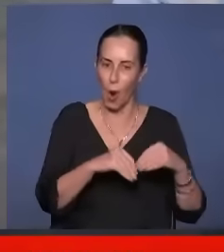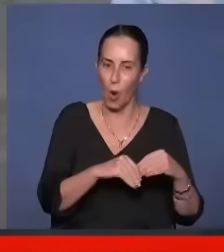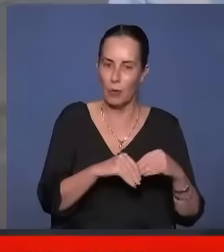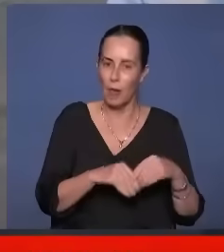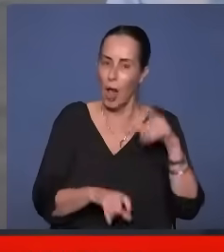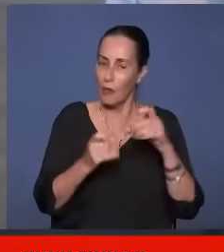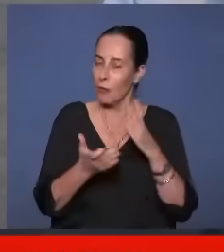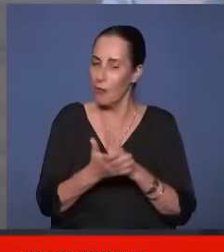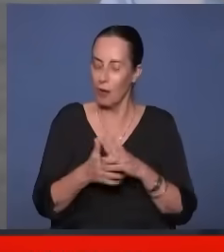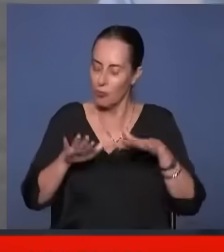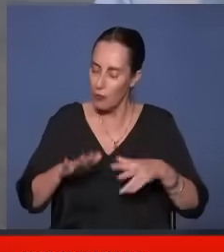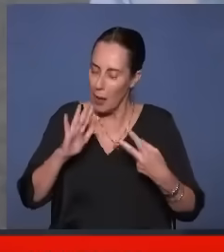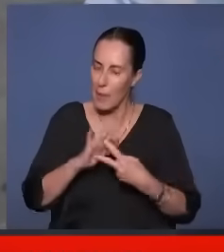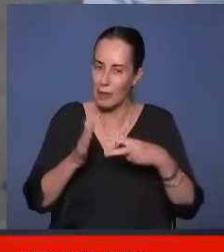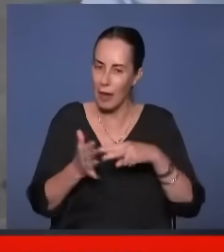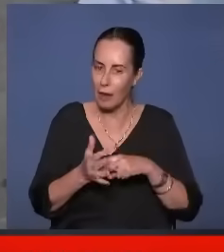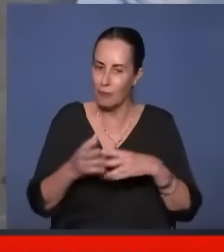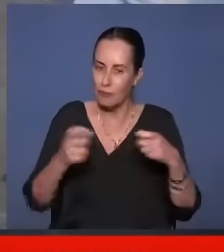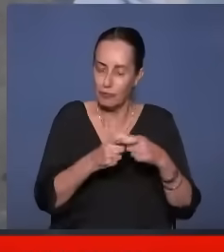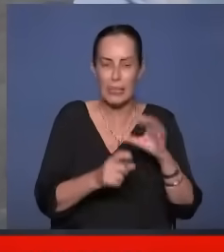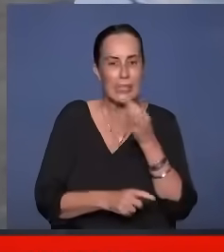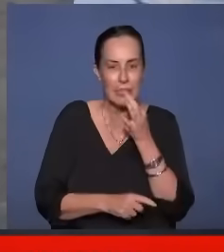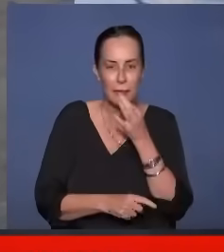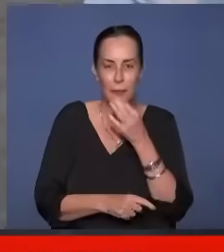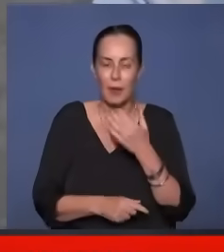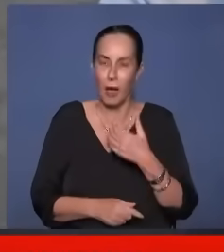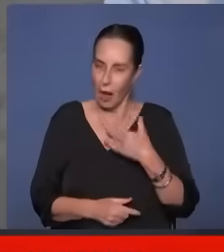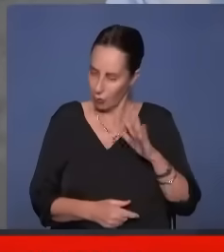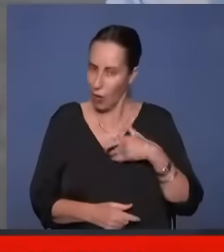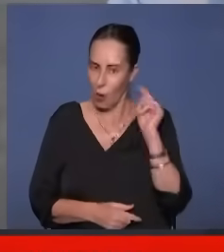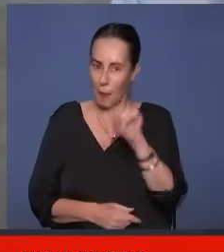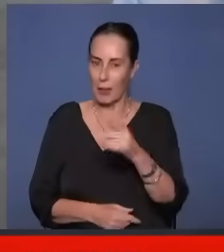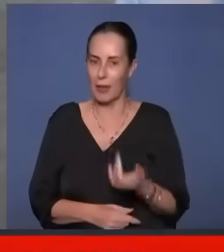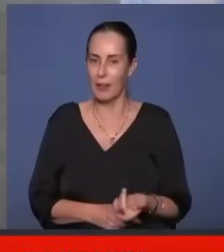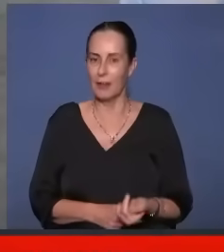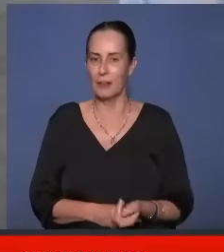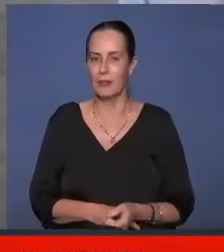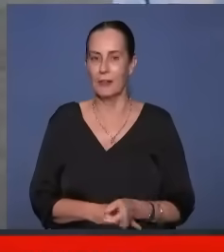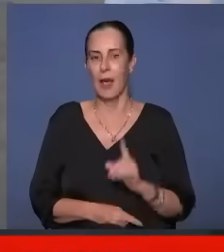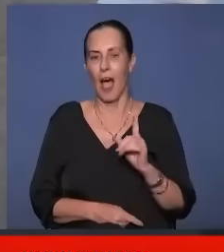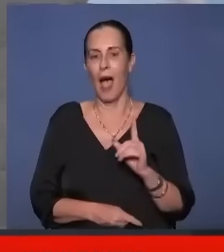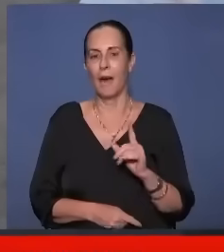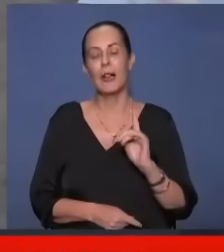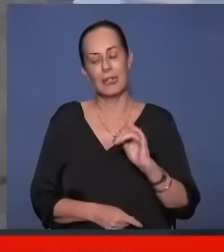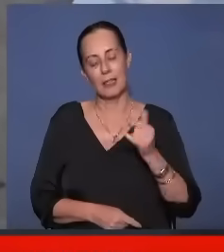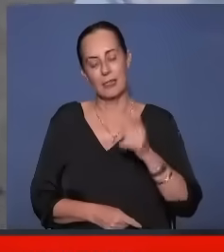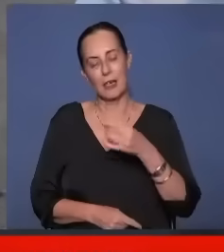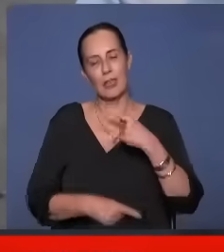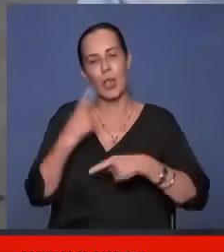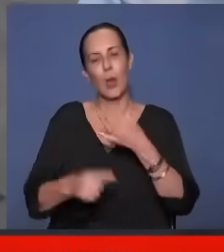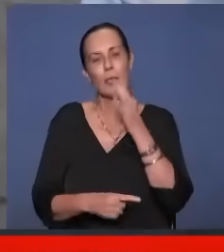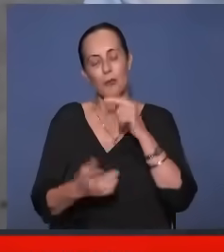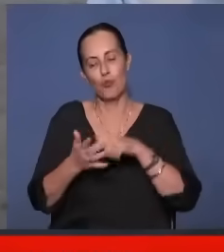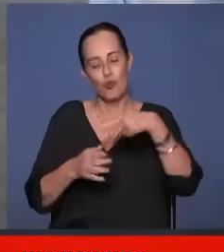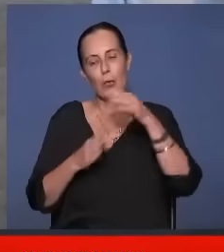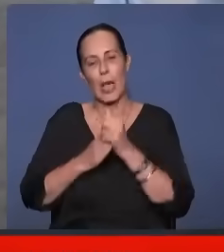כבר יושבים ומתכננים גרעינים של חבר'ה צעירים. עכשיו, אנחנו גם נגיע. אבל כן, צריכים גם את הדור הצעיר